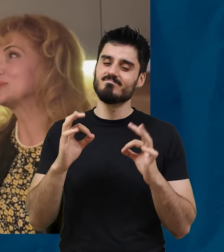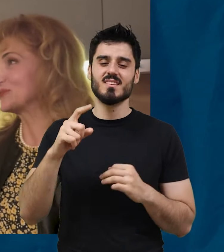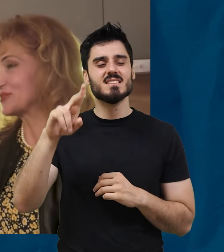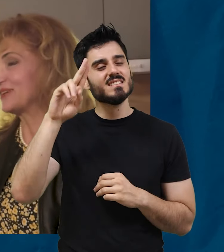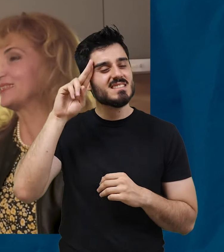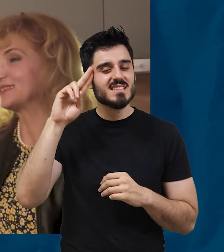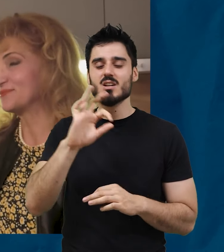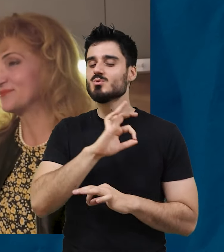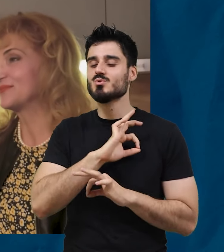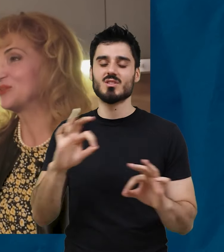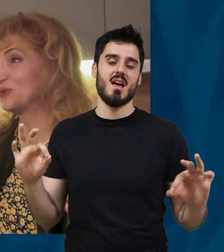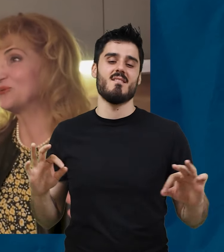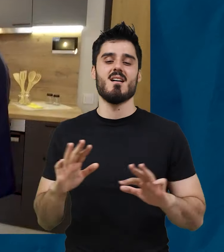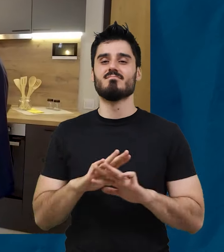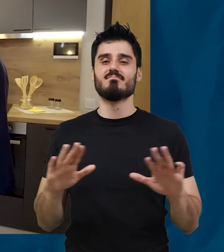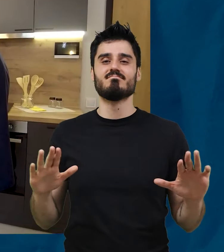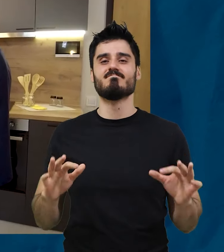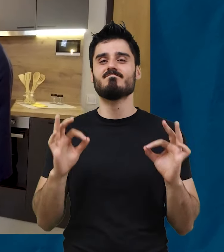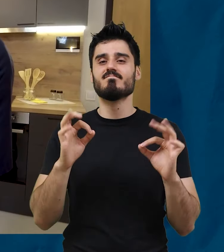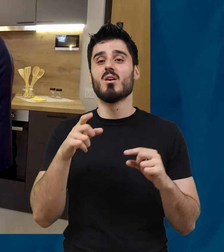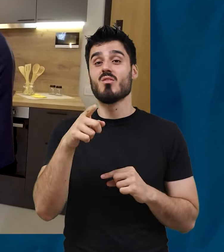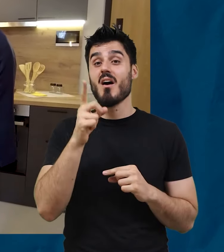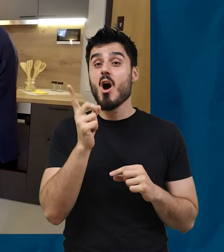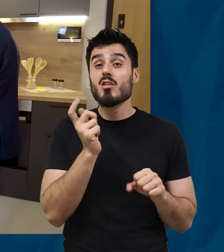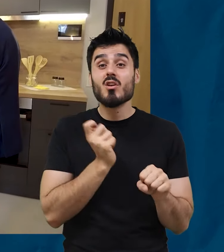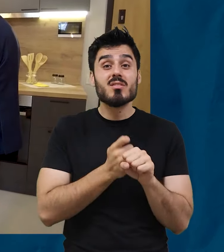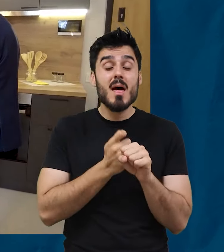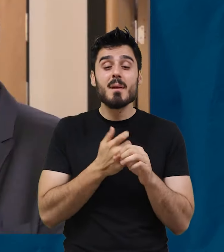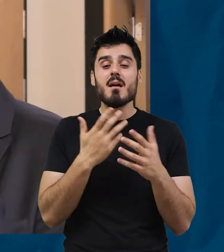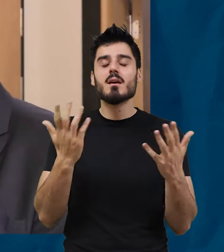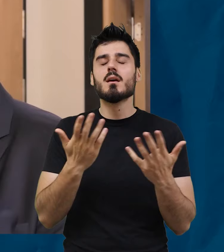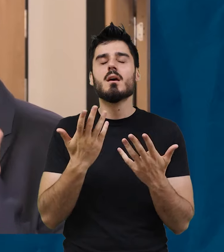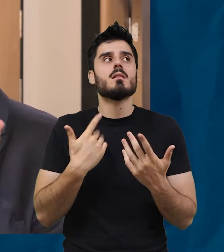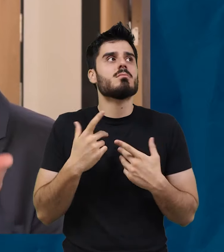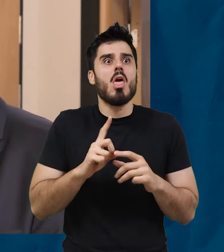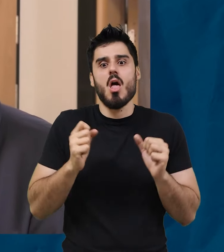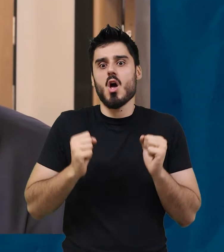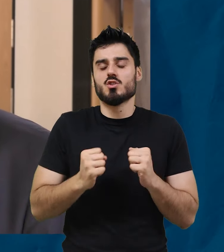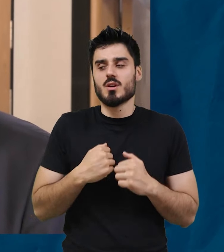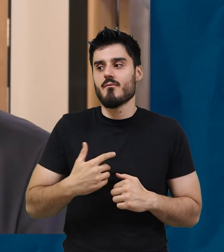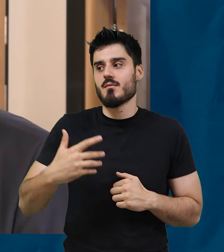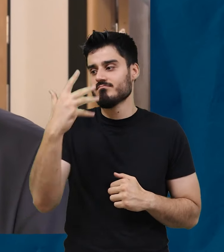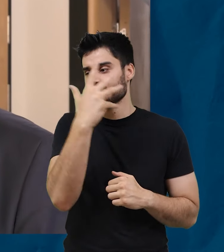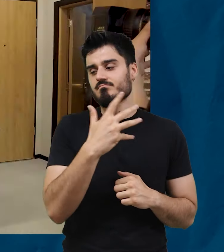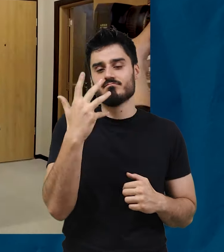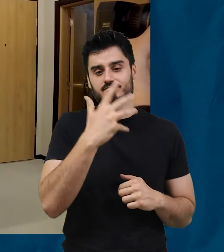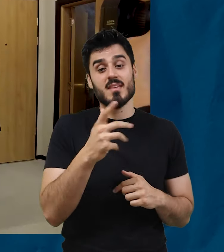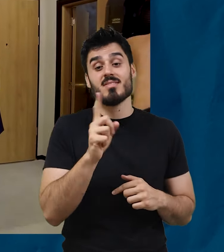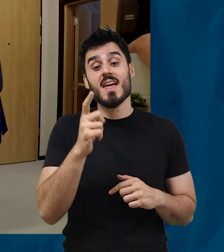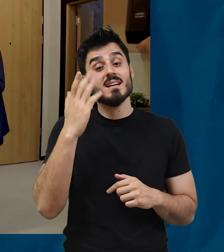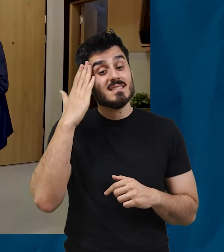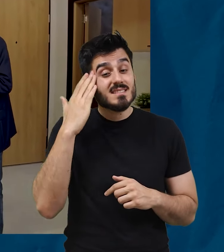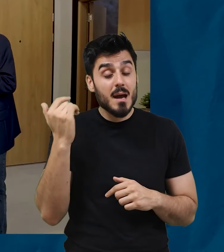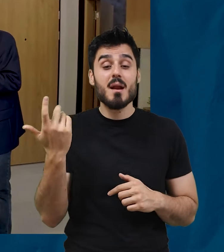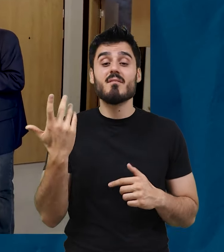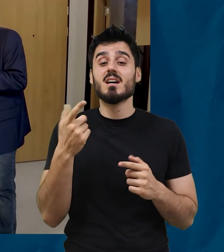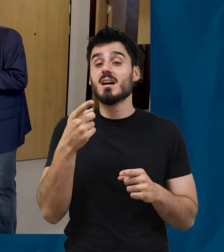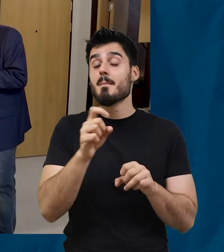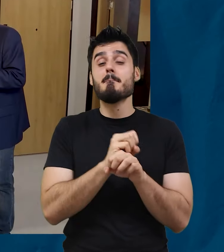Абсолютно си го заслужавате. Значи, Влади, това, което сте направили, надмина нашите очаквания. Все пак да не забравяме,